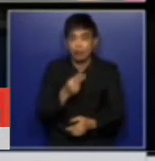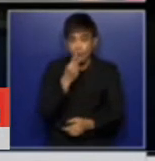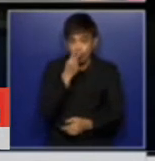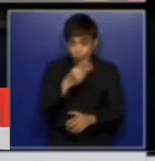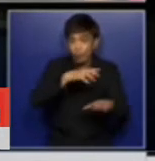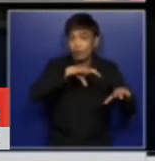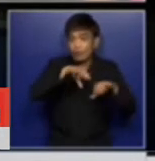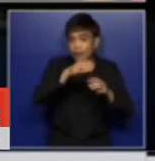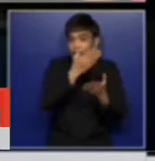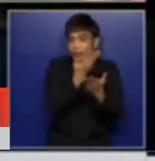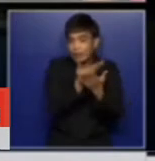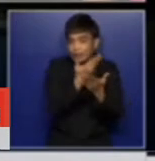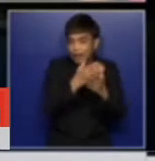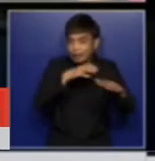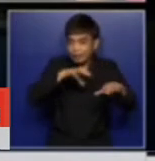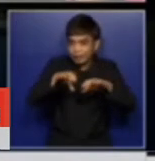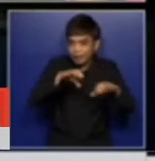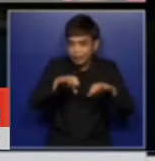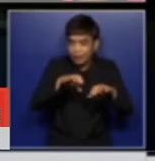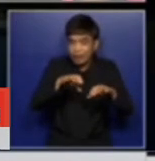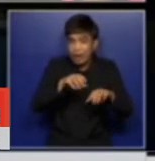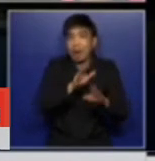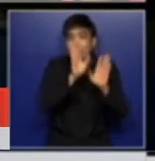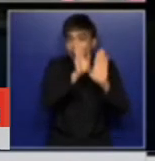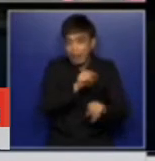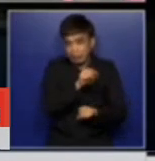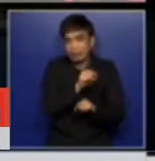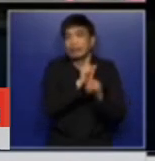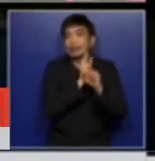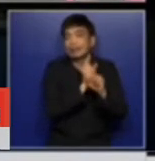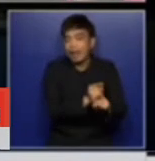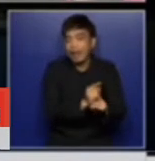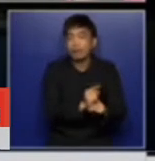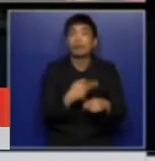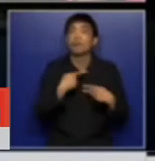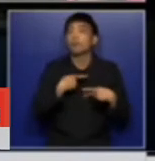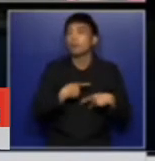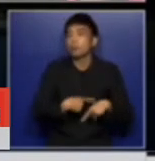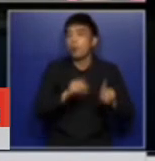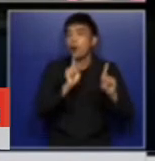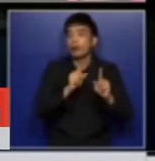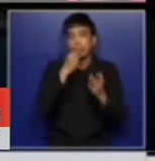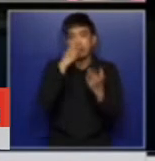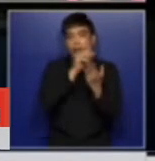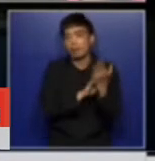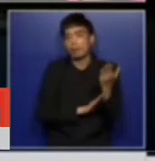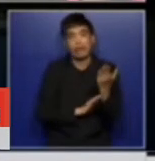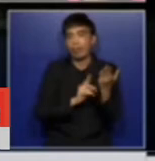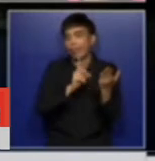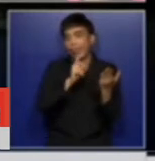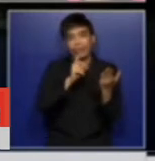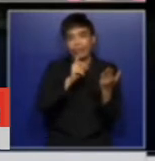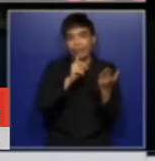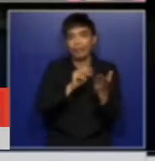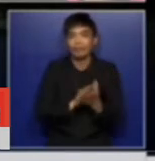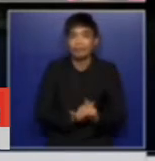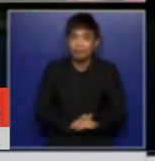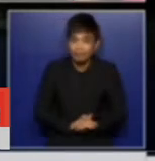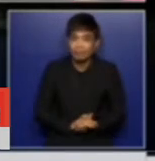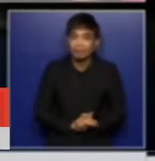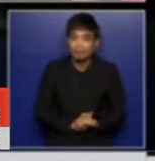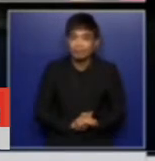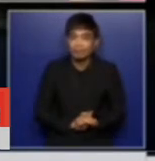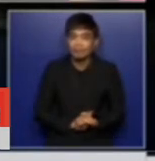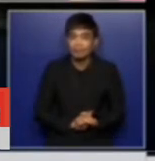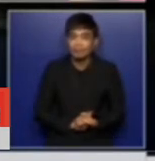มาณแบบนี้แล้วก็ปล่อยปละละเลยแบบนี้ครับปล่อยต่อไปอนาคตของประเทศหายนะแน่นอนครับท่านประธ